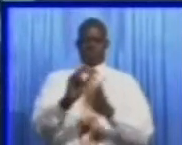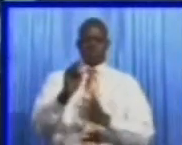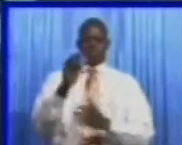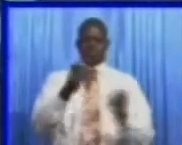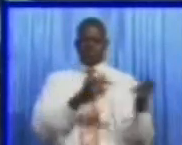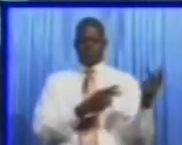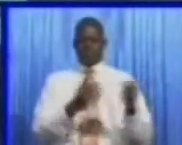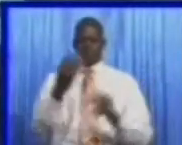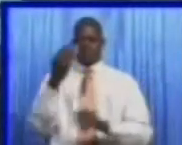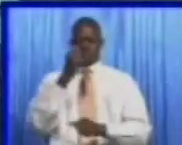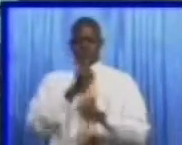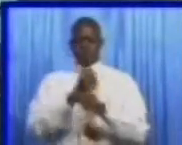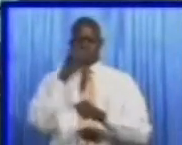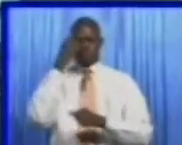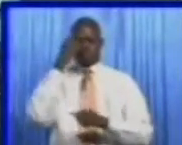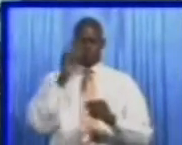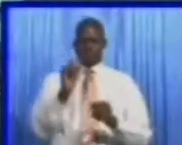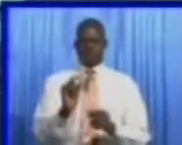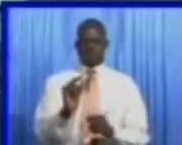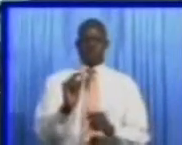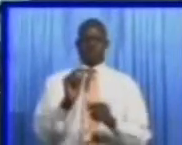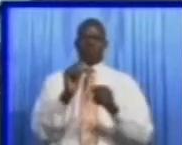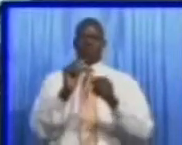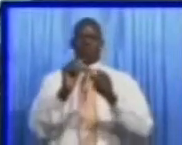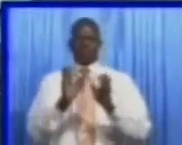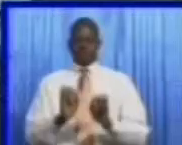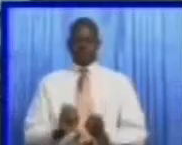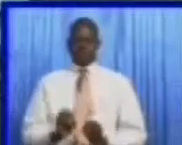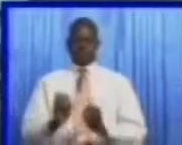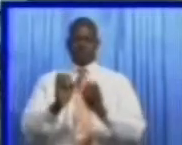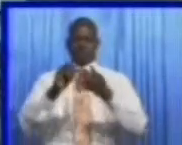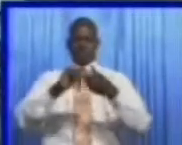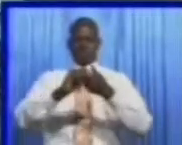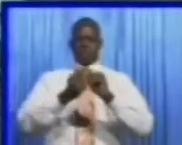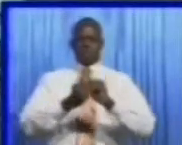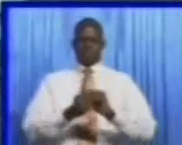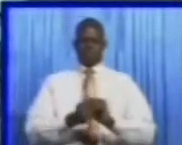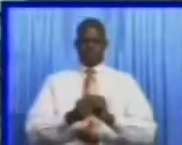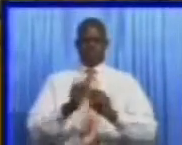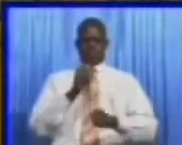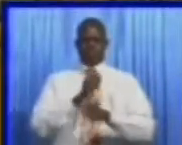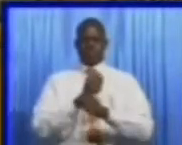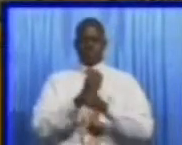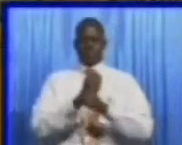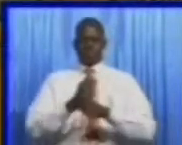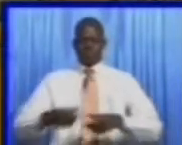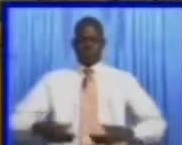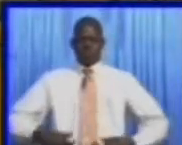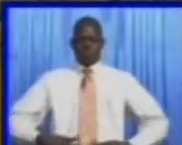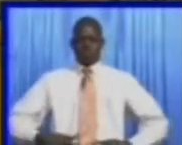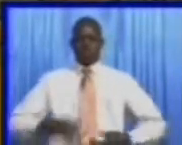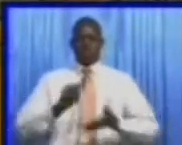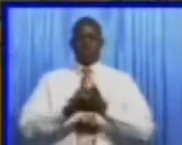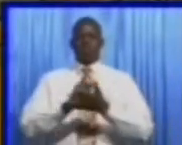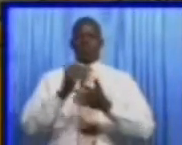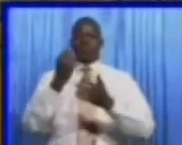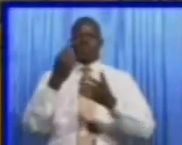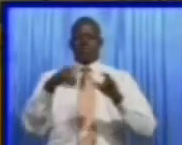ans pour un peu tacler la problématique de l'emploi de notre jeunesse. C'est